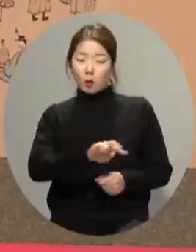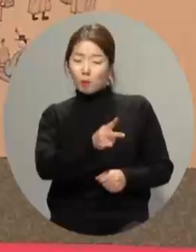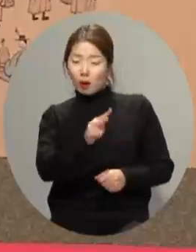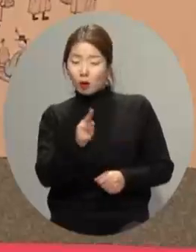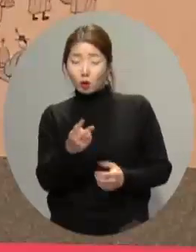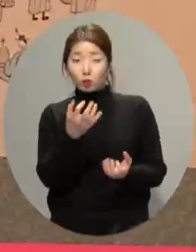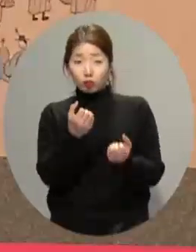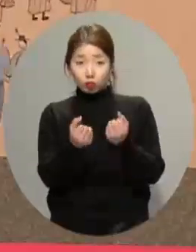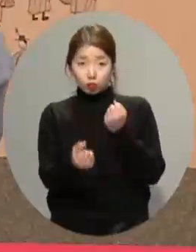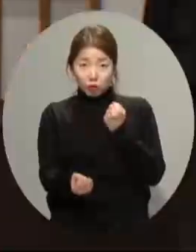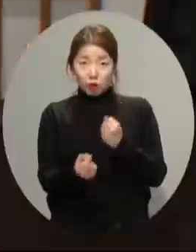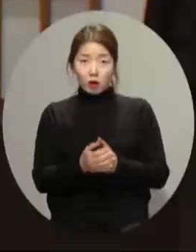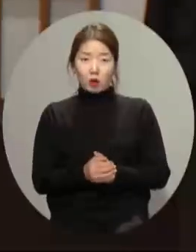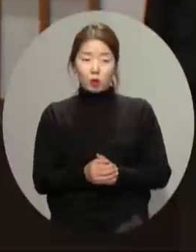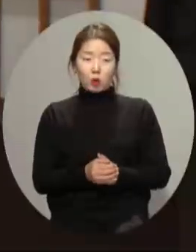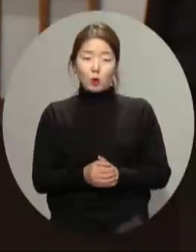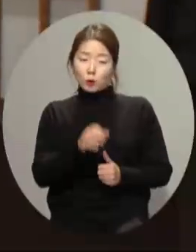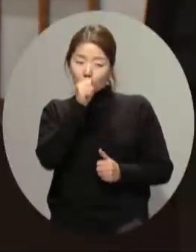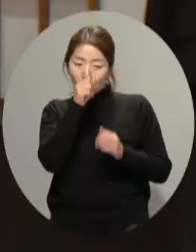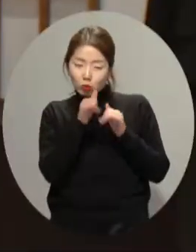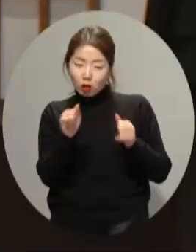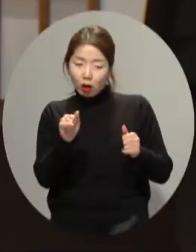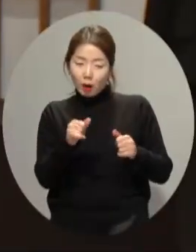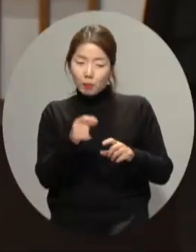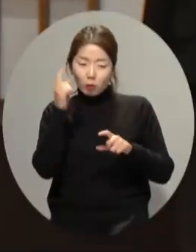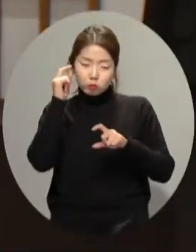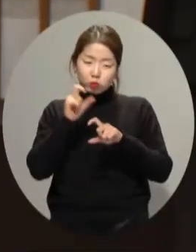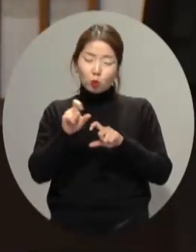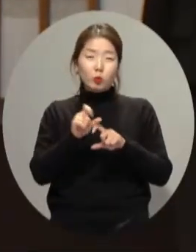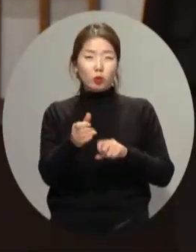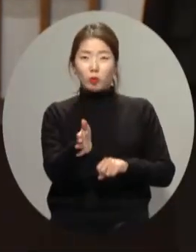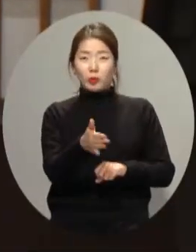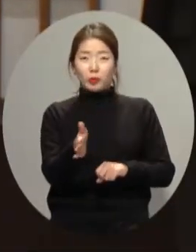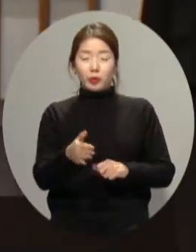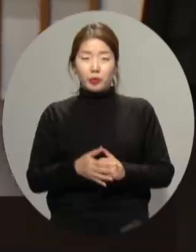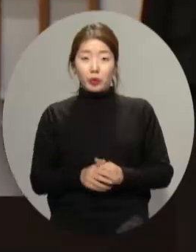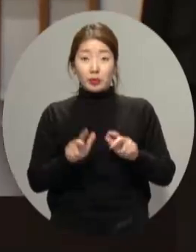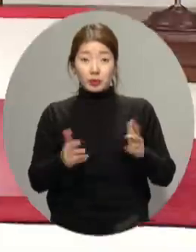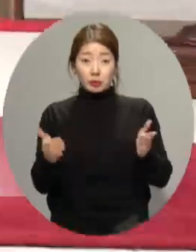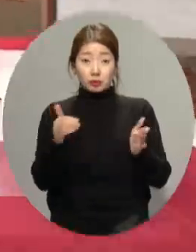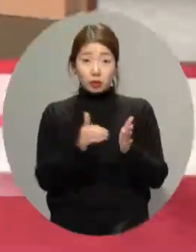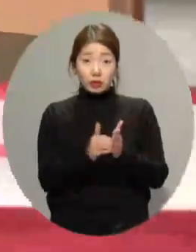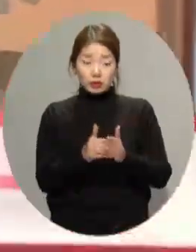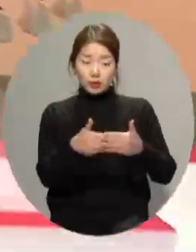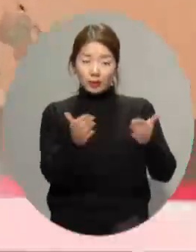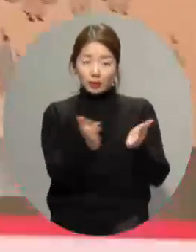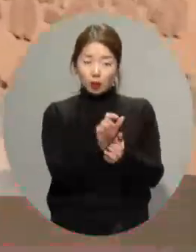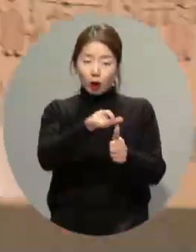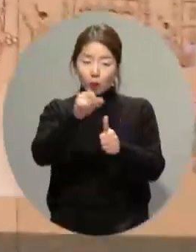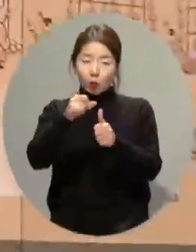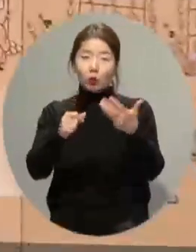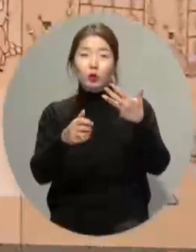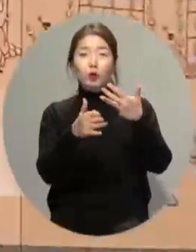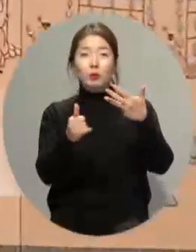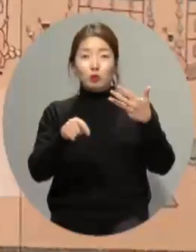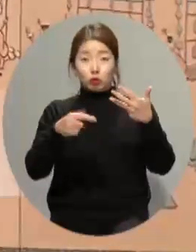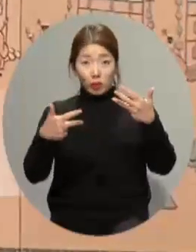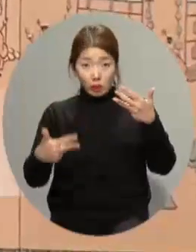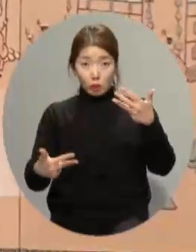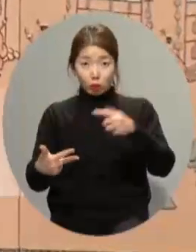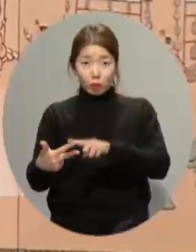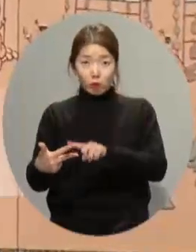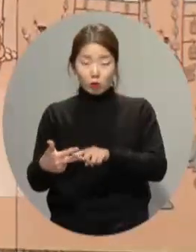개각에도 불구하고 탕평 인사에 대한 고민은 보이지 않습니다. 현재까지 장관으로 발탁된 8명 중